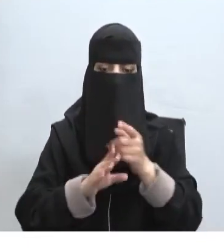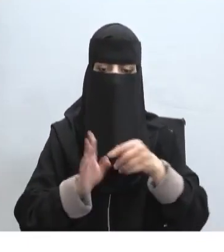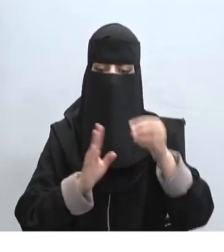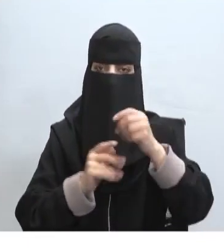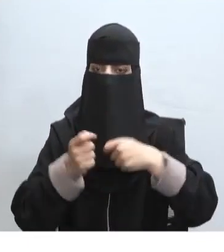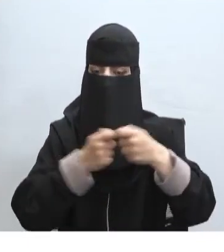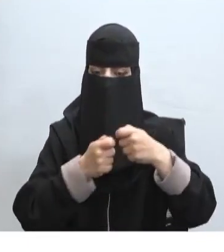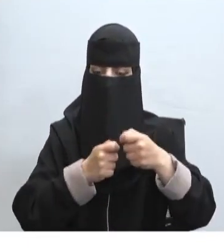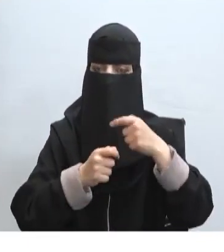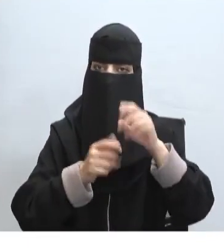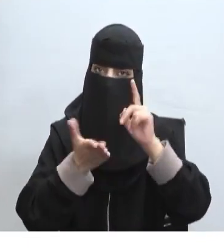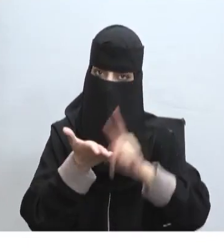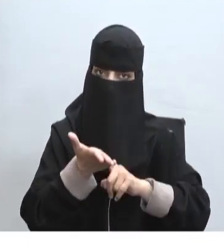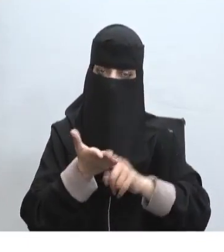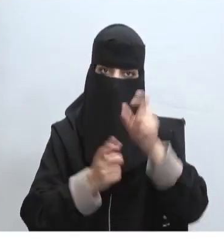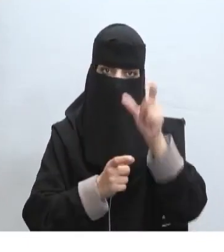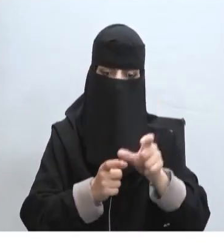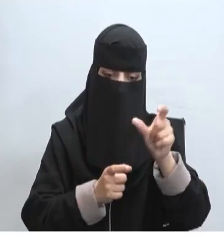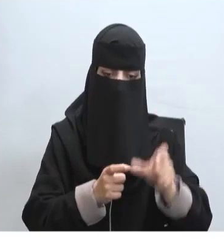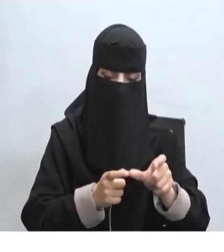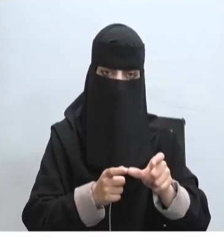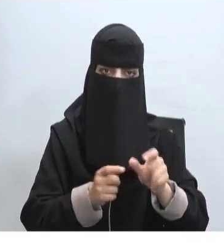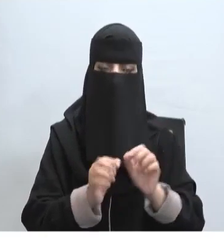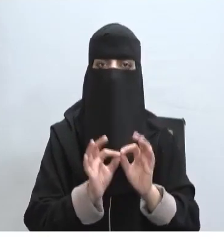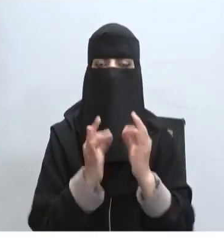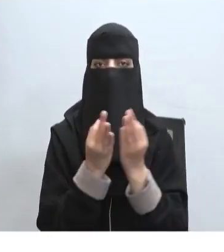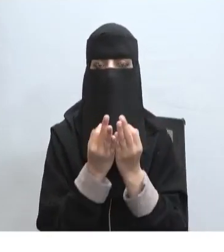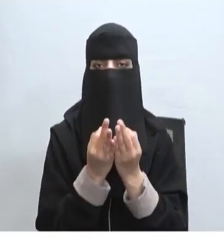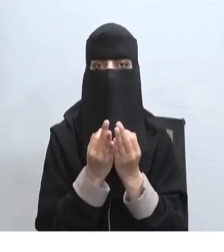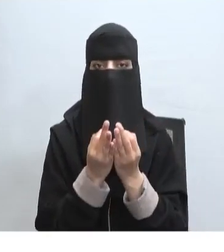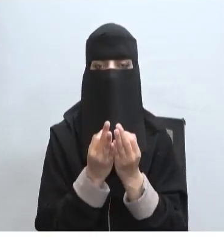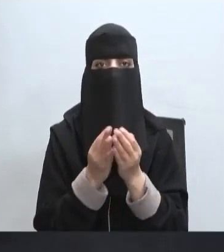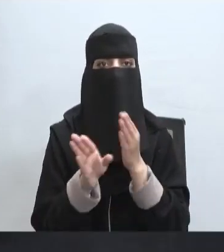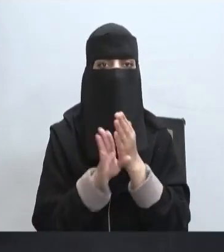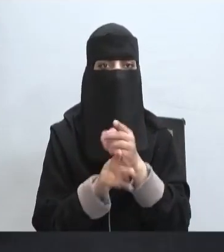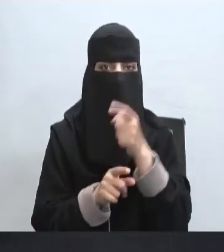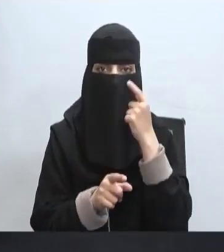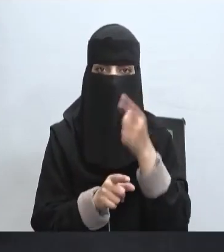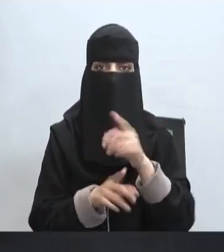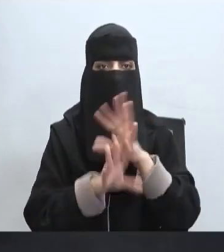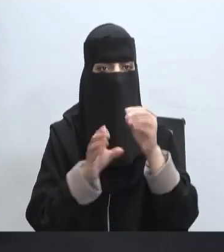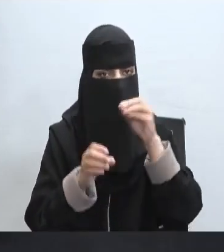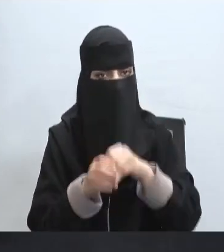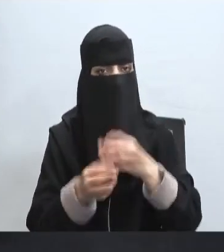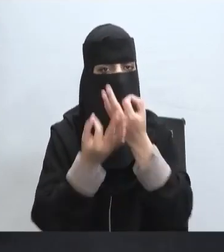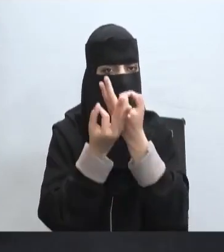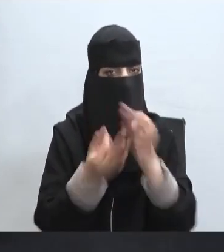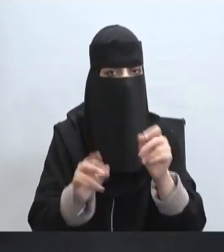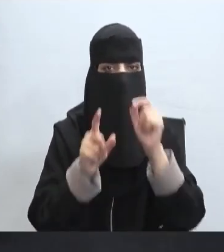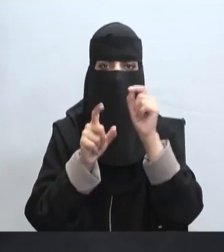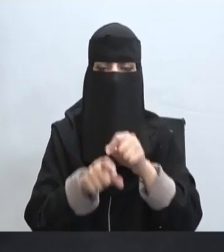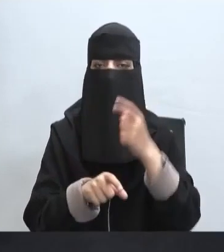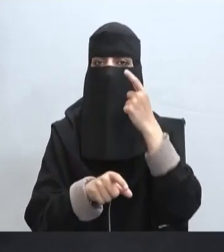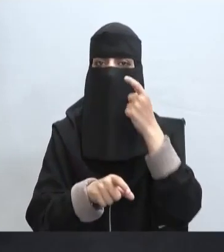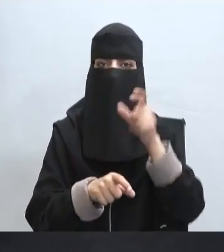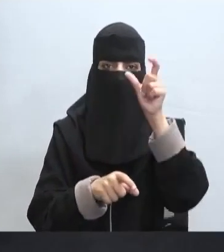مستوى المعيشه الطبيعي للفرد والمجتمع فنمط الحياه هو كل ما فيه عادات وتقاليد وكذلك المعيشه